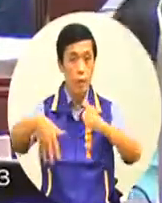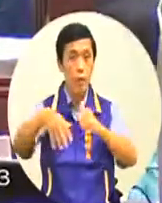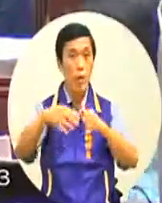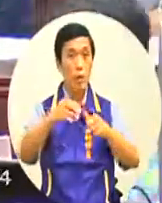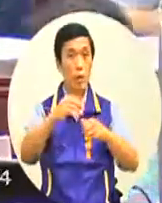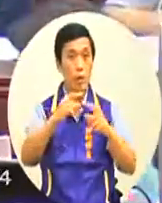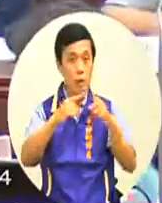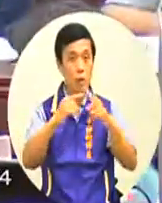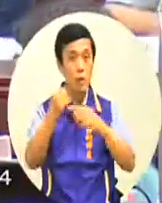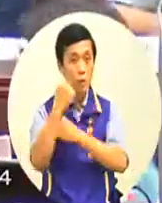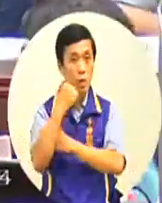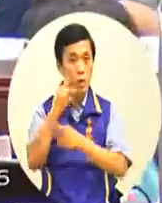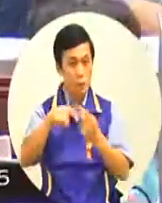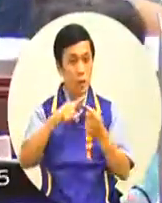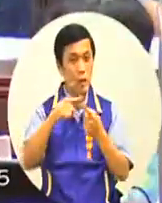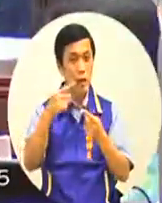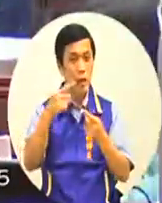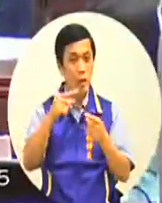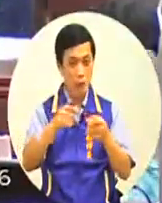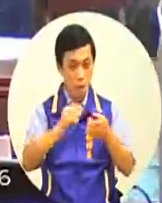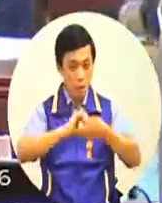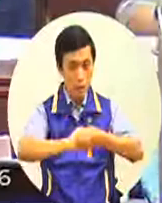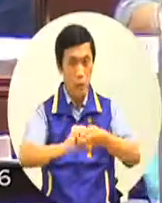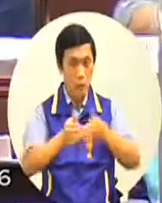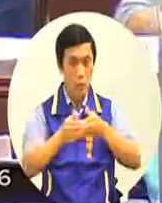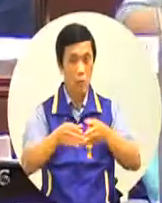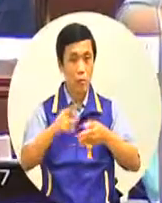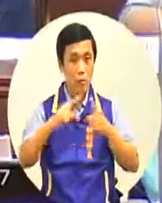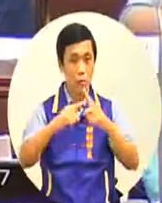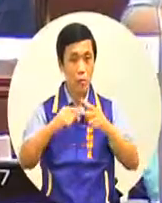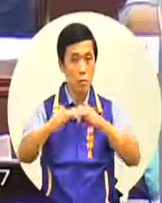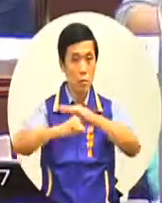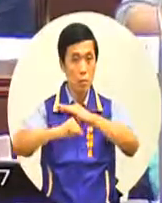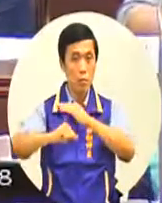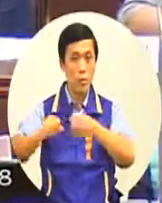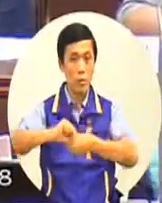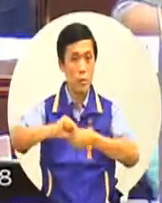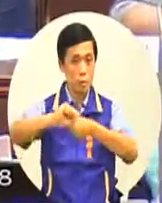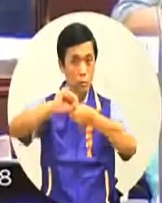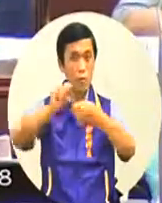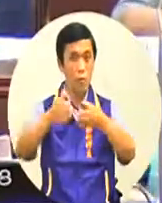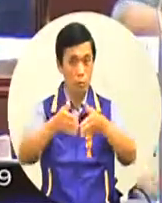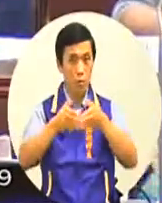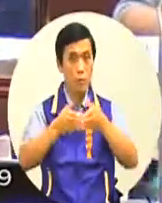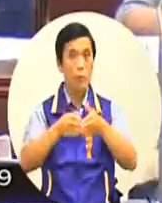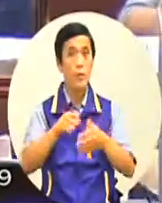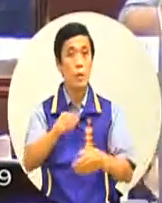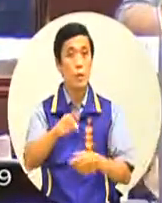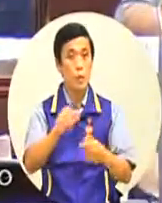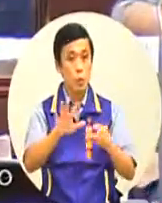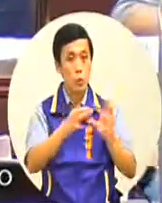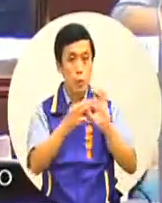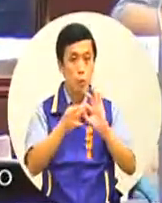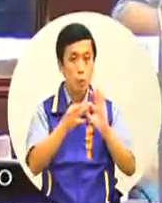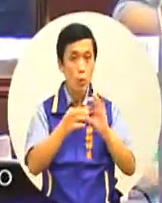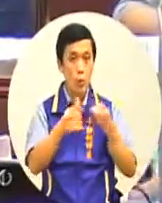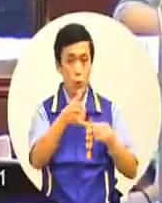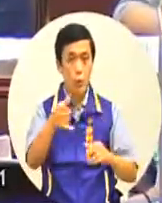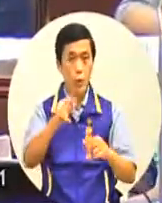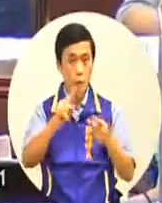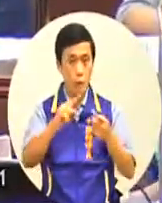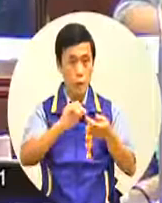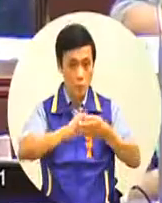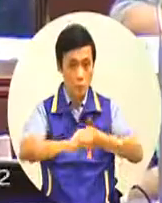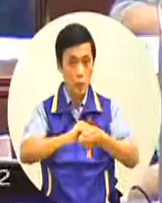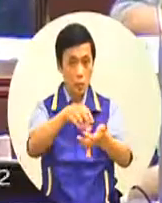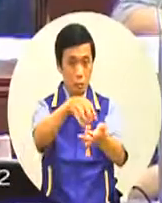是要在加聘人，那很多都是委办的业务， 都是委办嘛。 对，而且这些相关人员都要有相关的专业证照跟